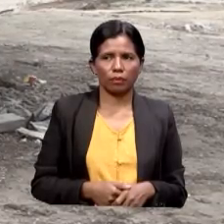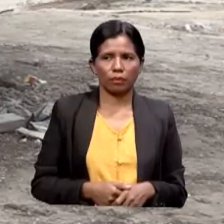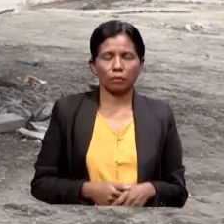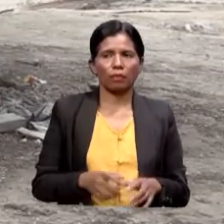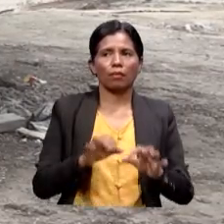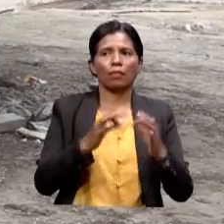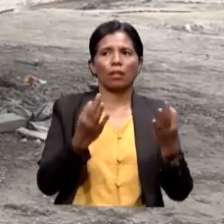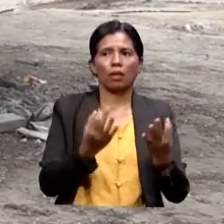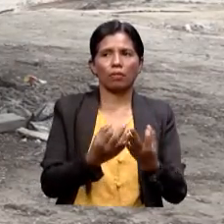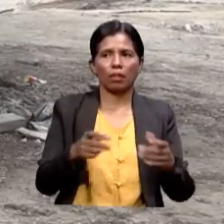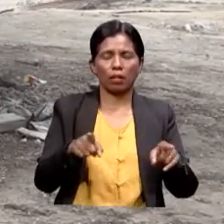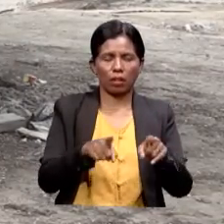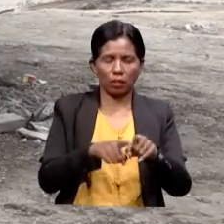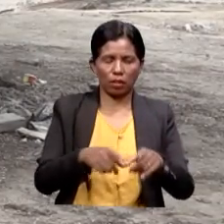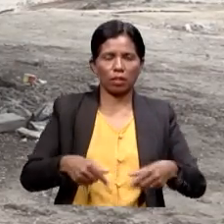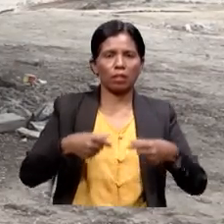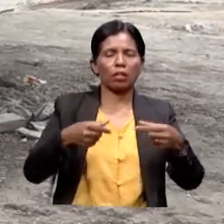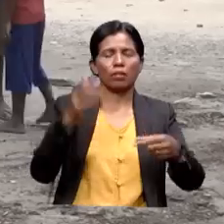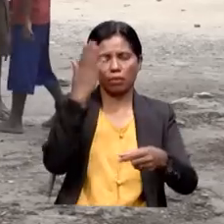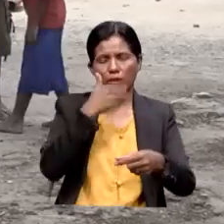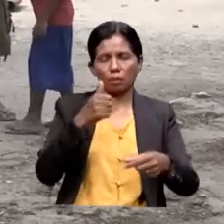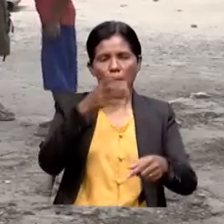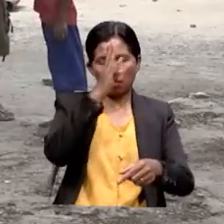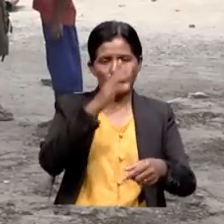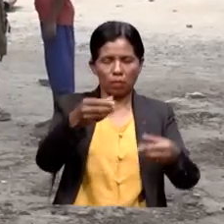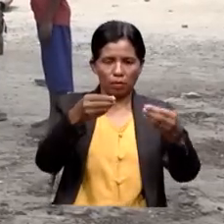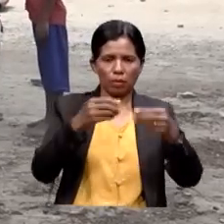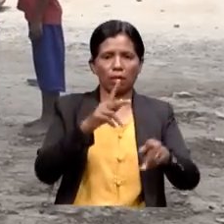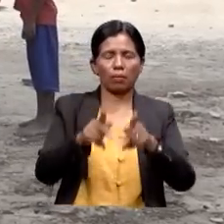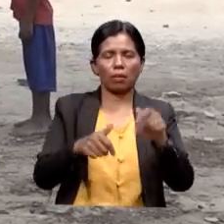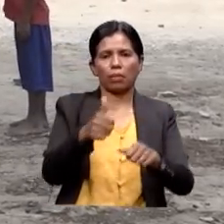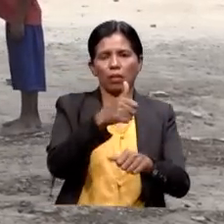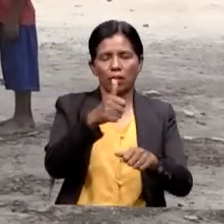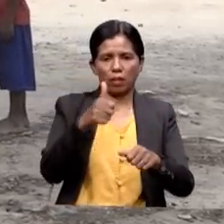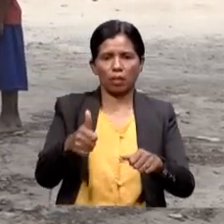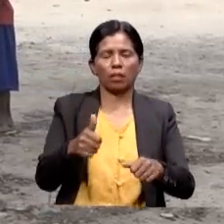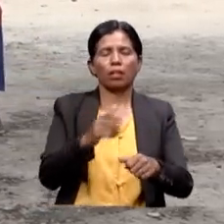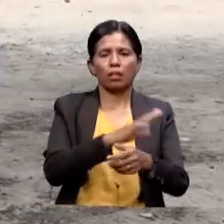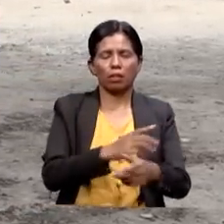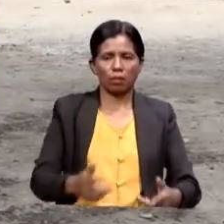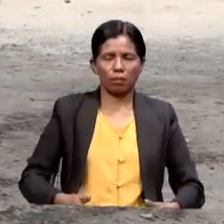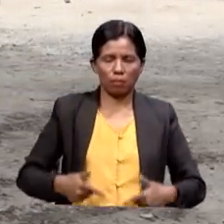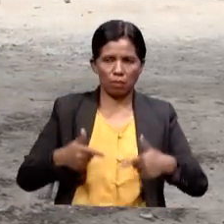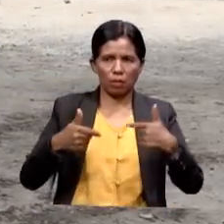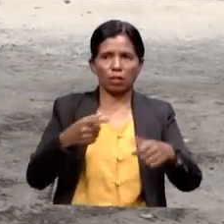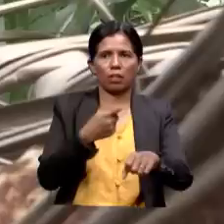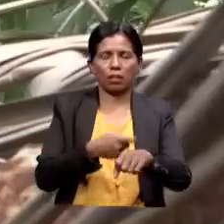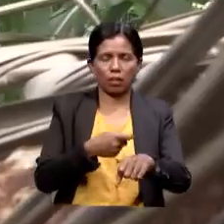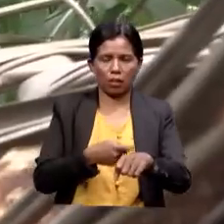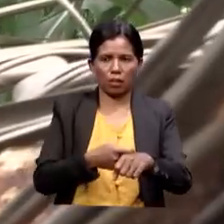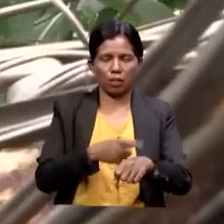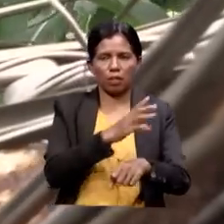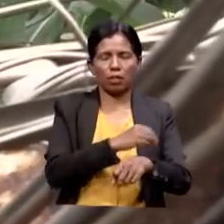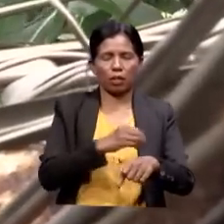Familia ane sem presente furak nebe maroma karaik ba ema ide-idek ho diha maluk Morris ia situasaun no